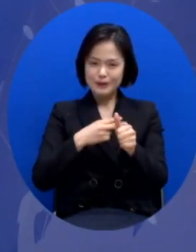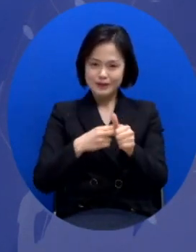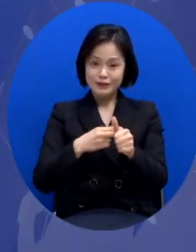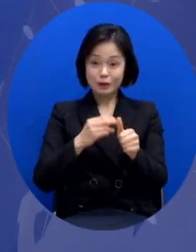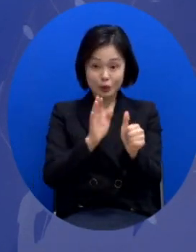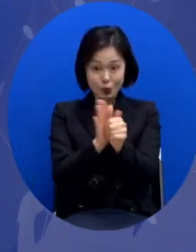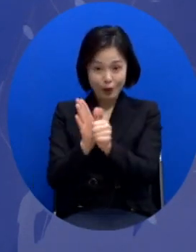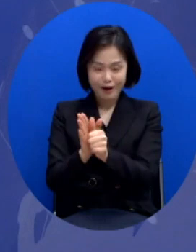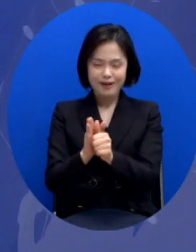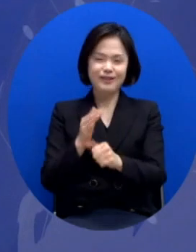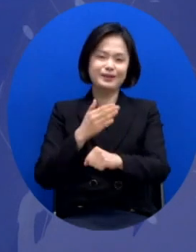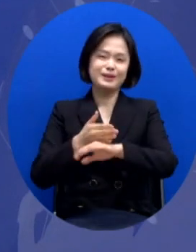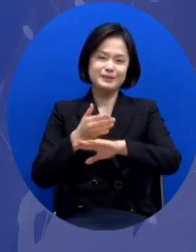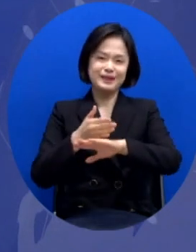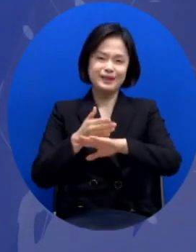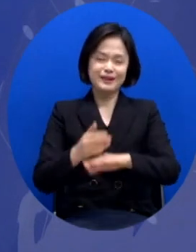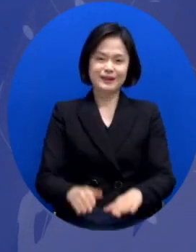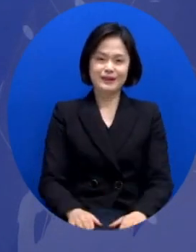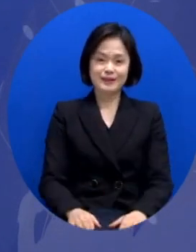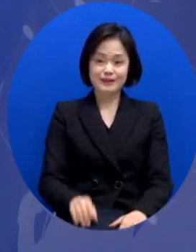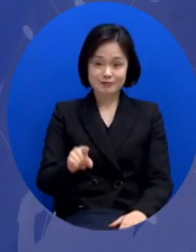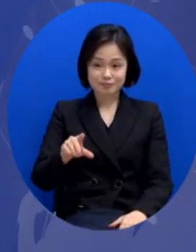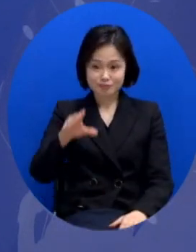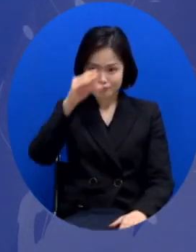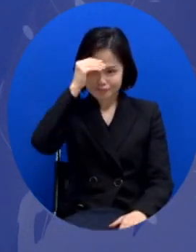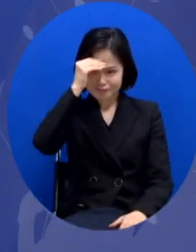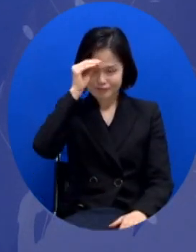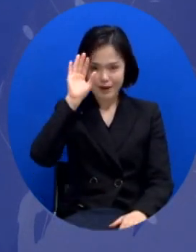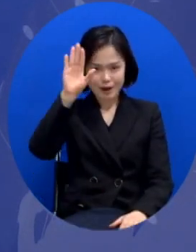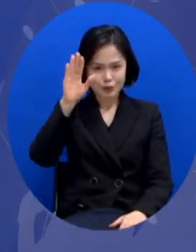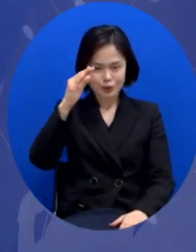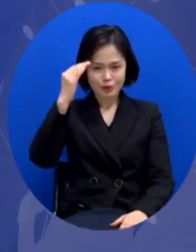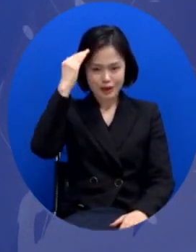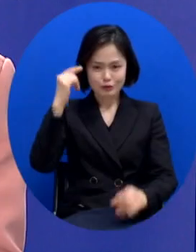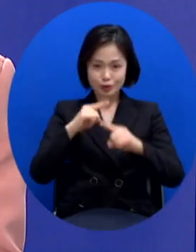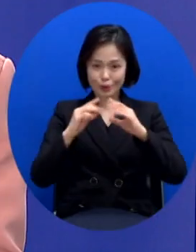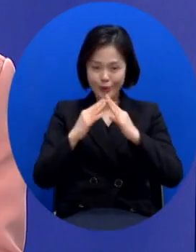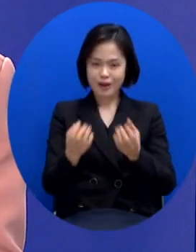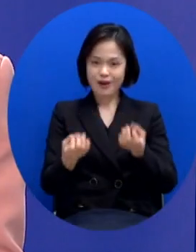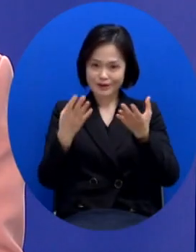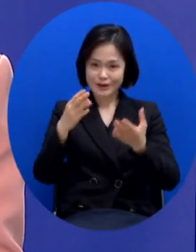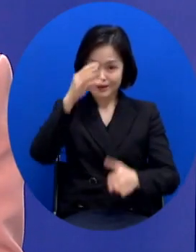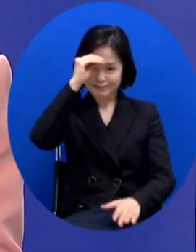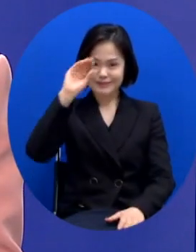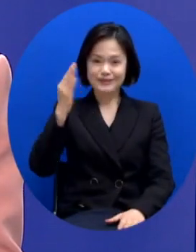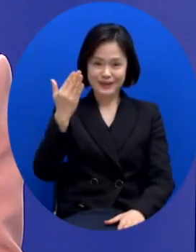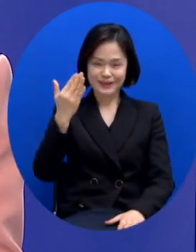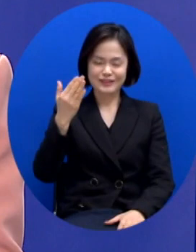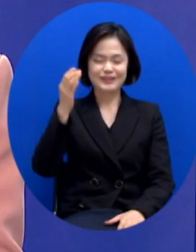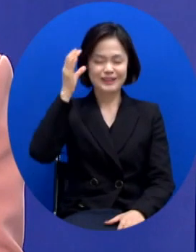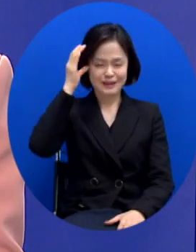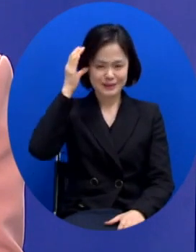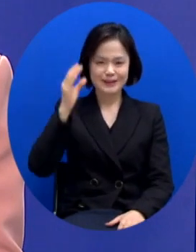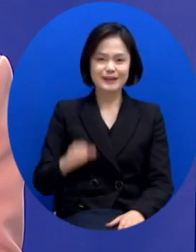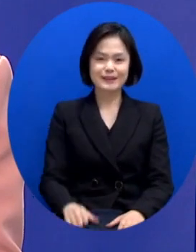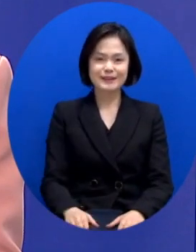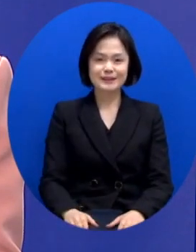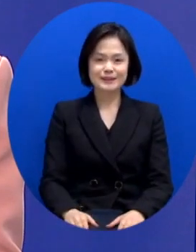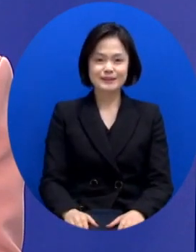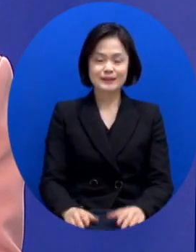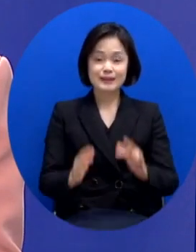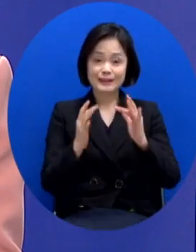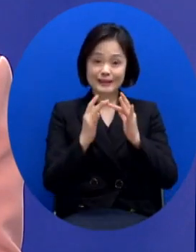진행할 한국교회에 여러 행사에도 좋은 사례로 남을 것으로 보입니다 왜 한국교회가 비대면 시대에서도